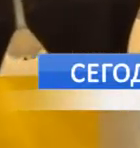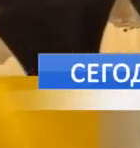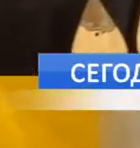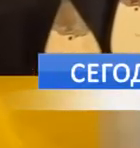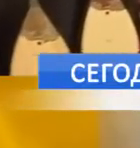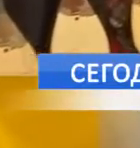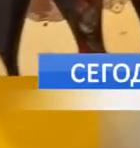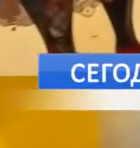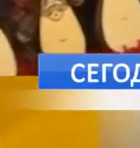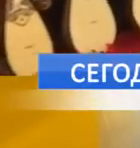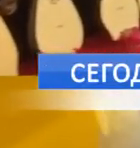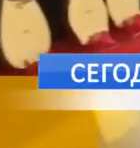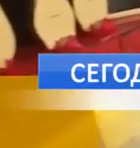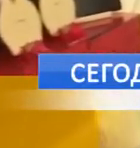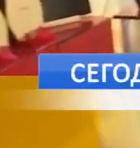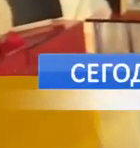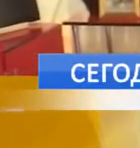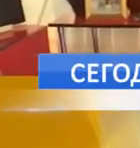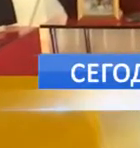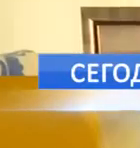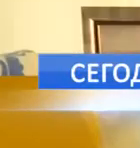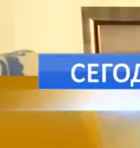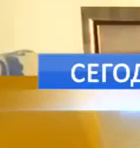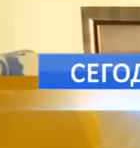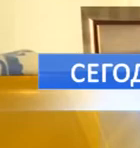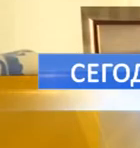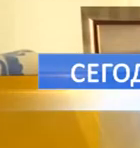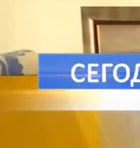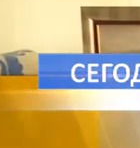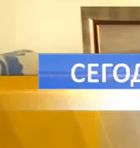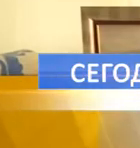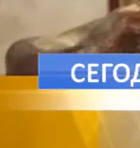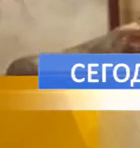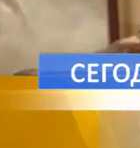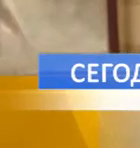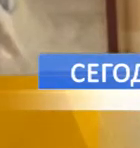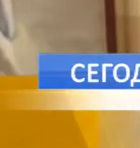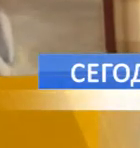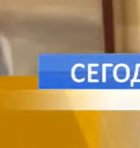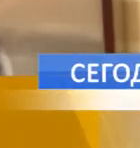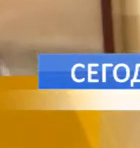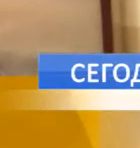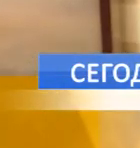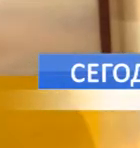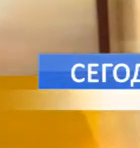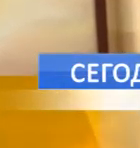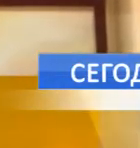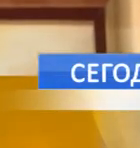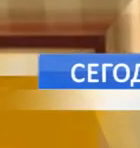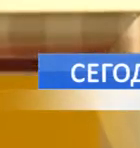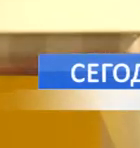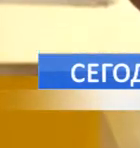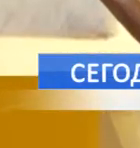В Казахстане учрежден новый праздник. Глава государства объявил 1 июля Днем Домбры. Какую роль национальный